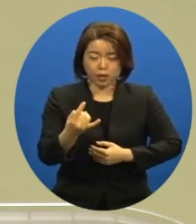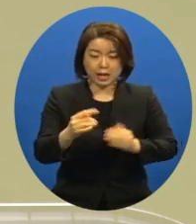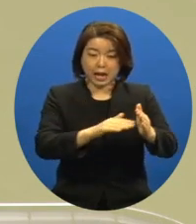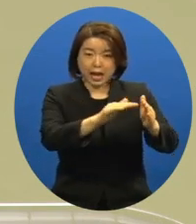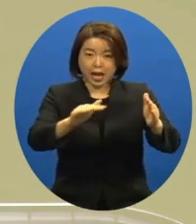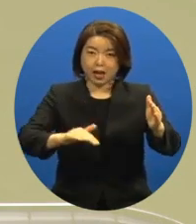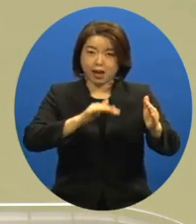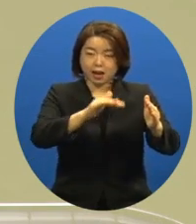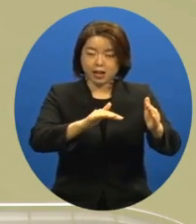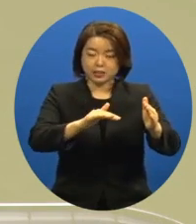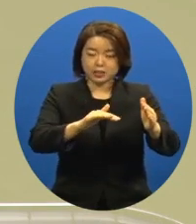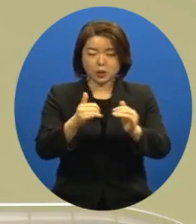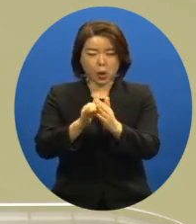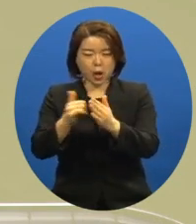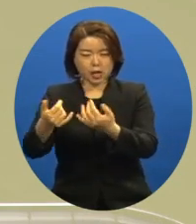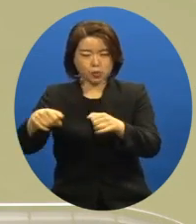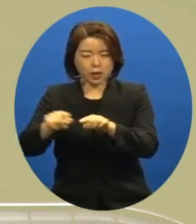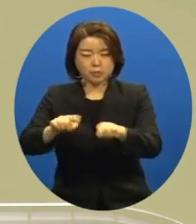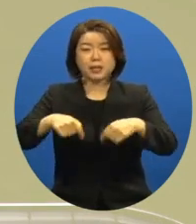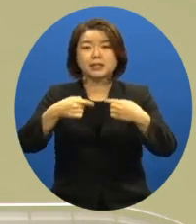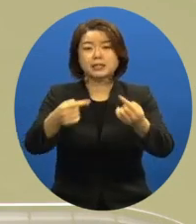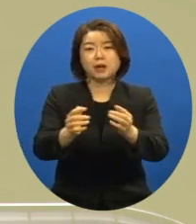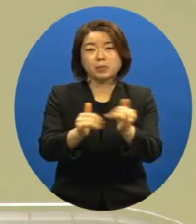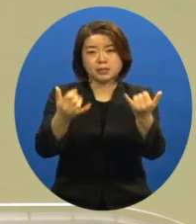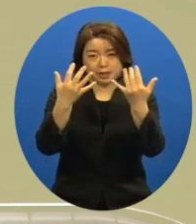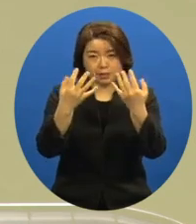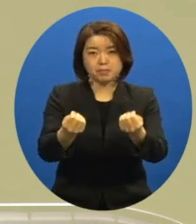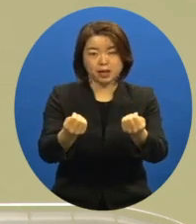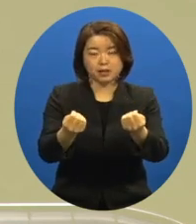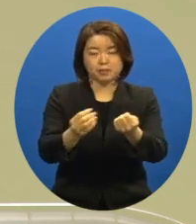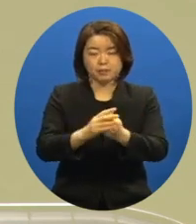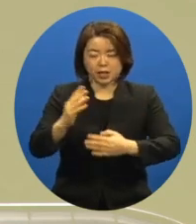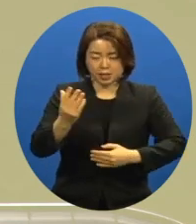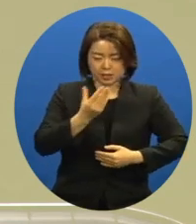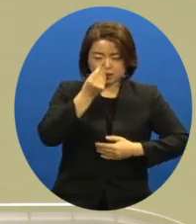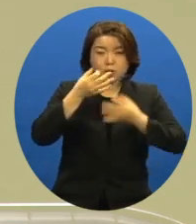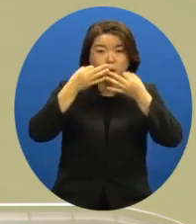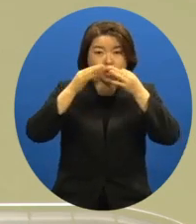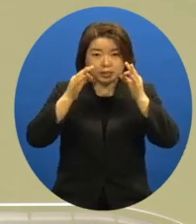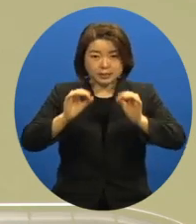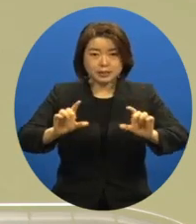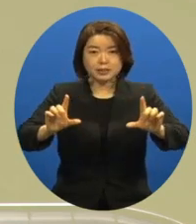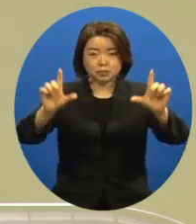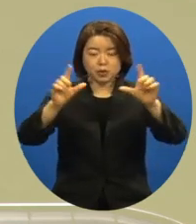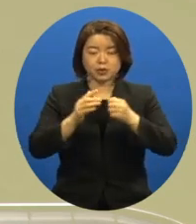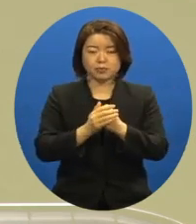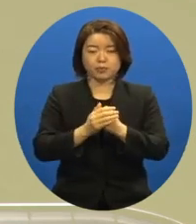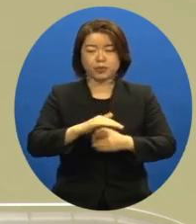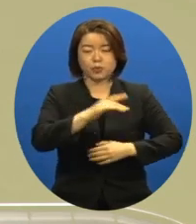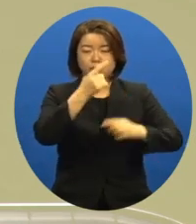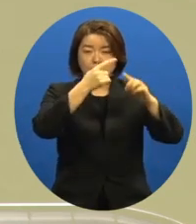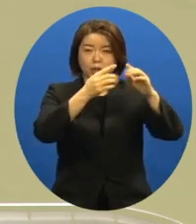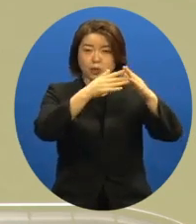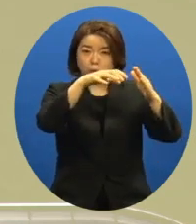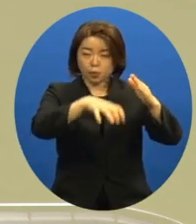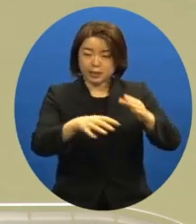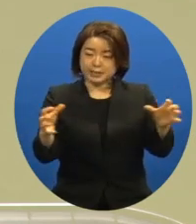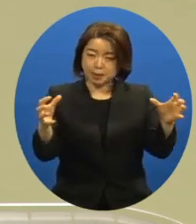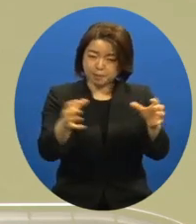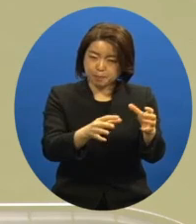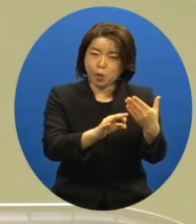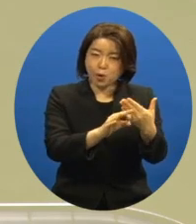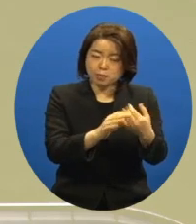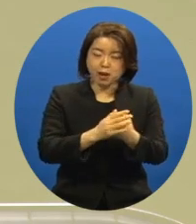함께 참여하는 분들이 많으실 겁니다. 성금요일 우리가 교회에서 모이면